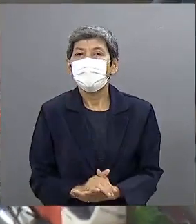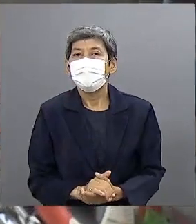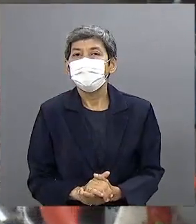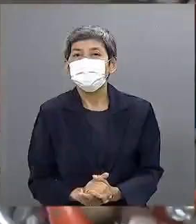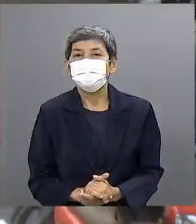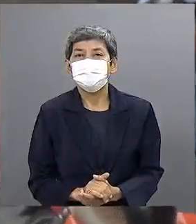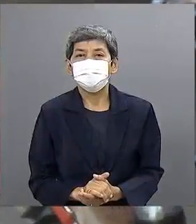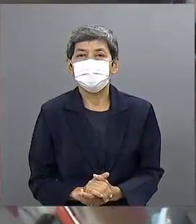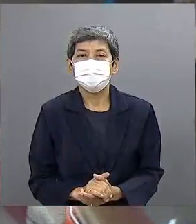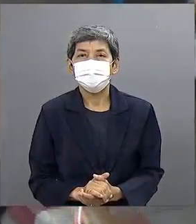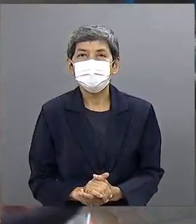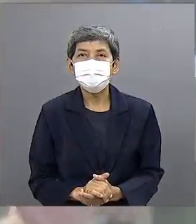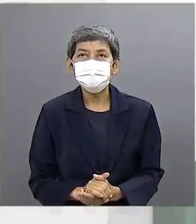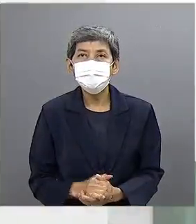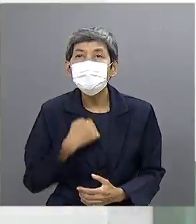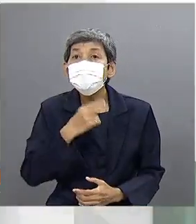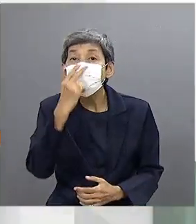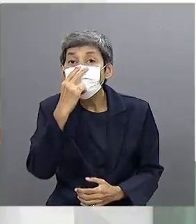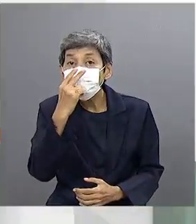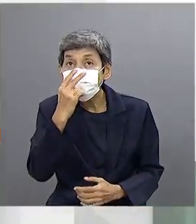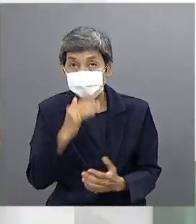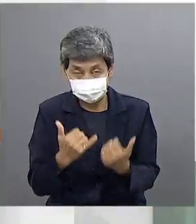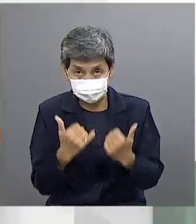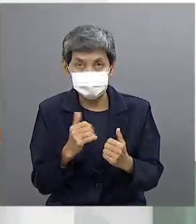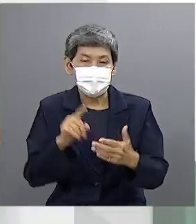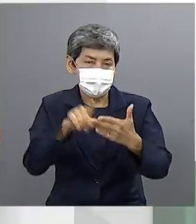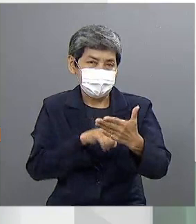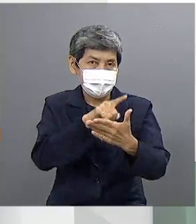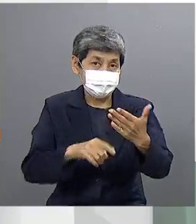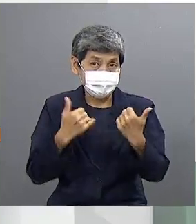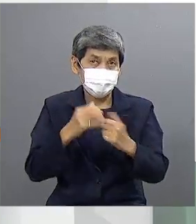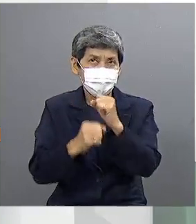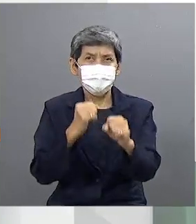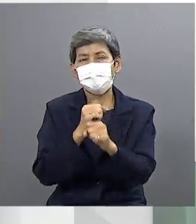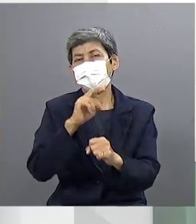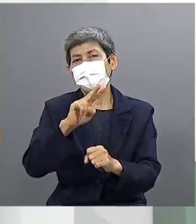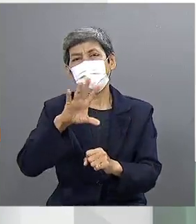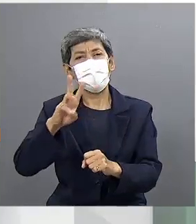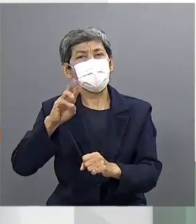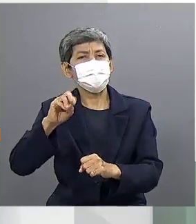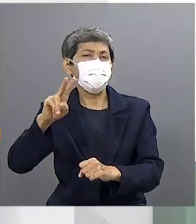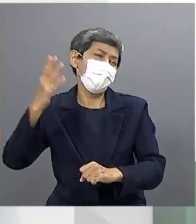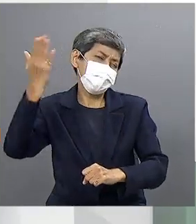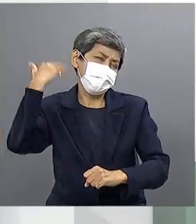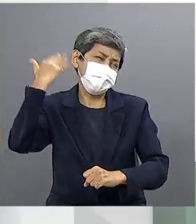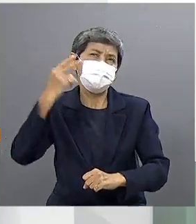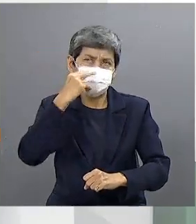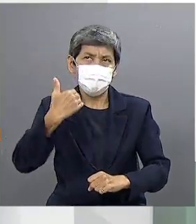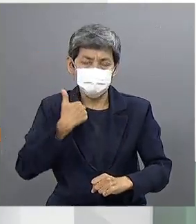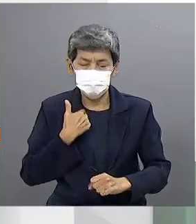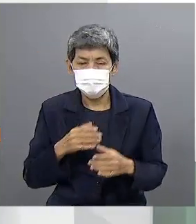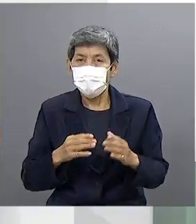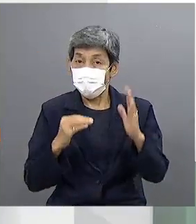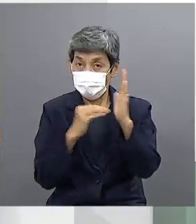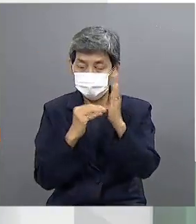คุณผู้ชมถ้าเราดูจากการเลือกตั้งครั้งใหญ่ในปี2562ค่ะเราพบว่ามีคนกรุงออกไปใช้สิ